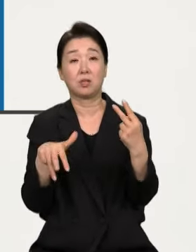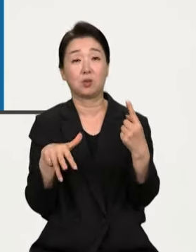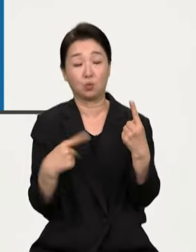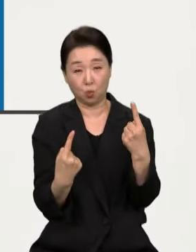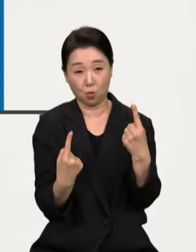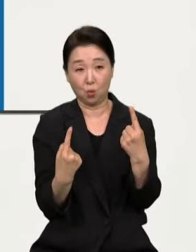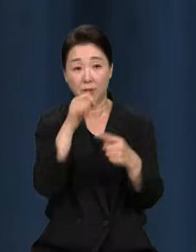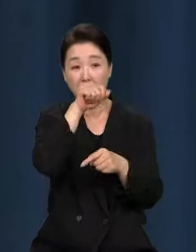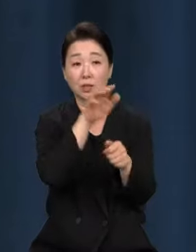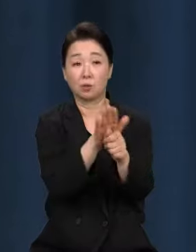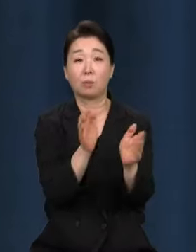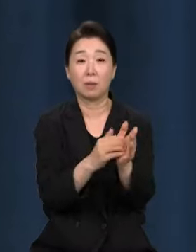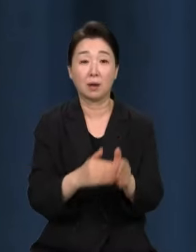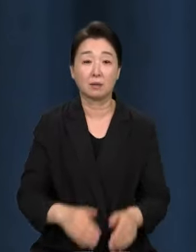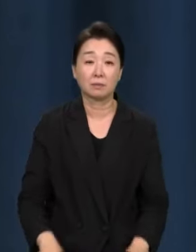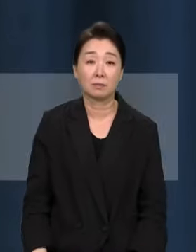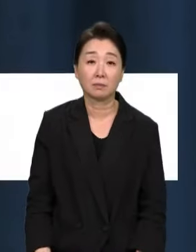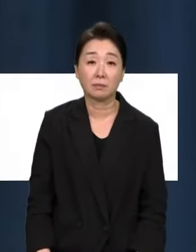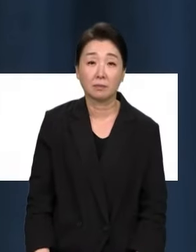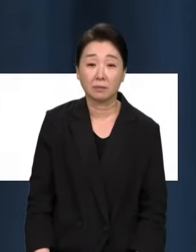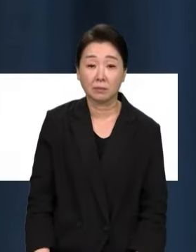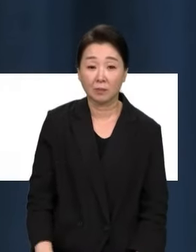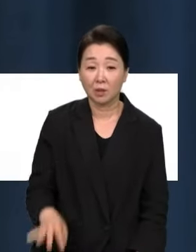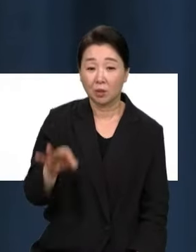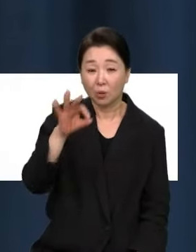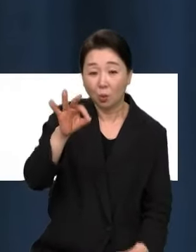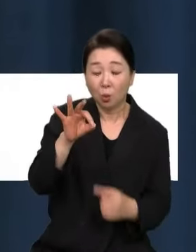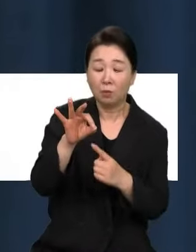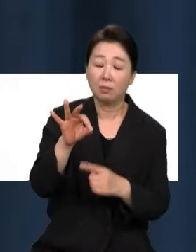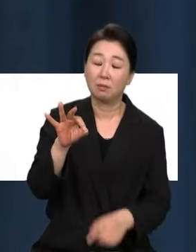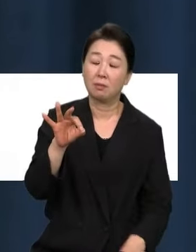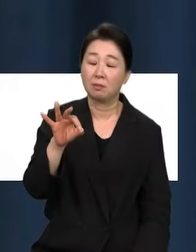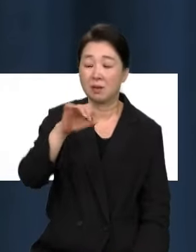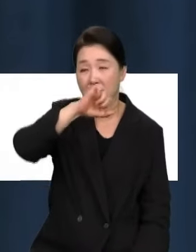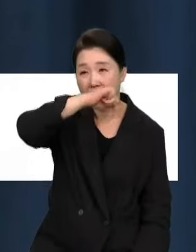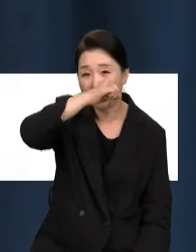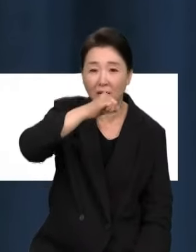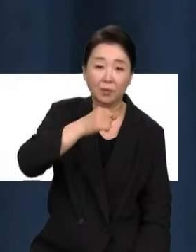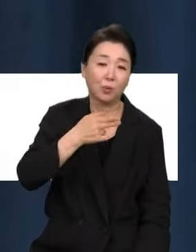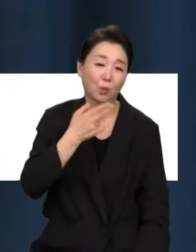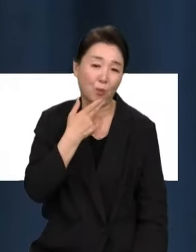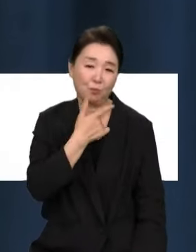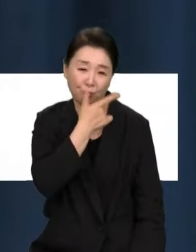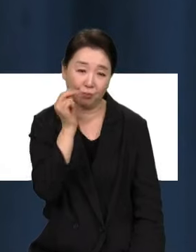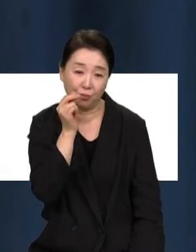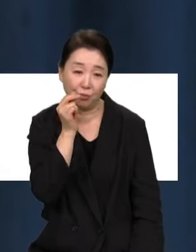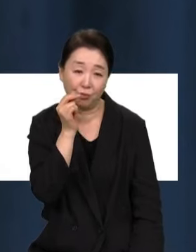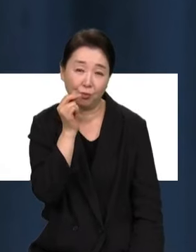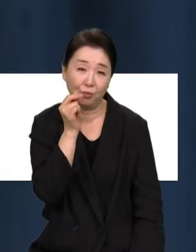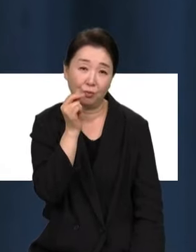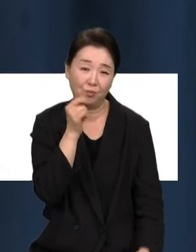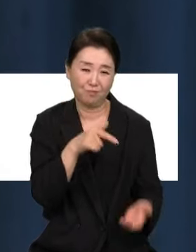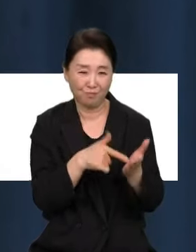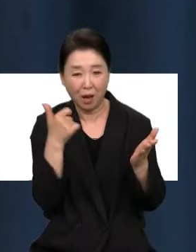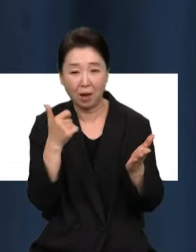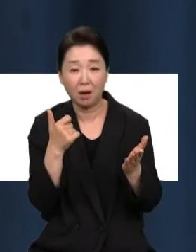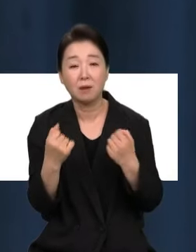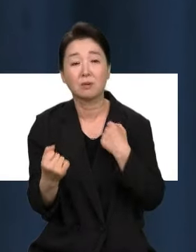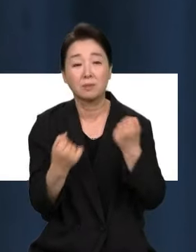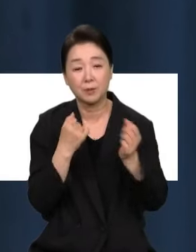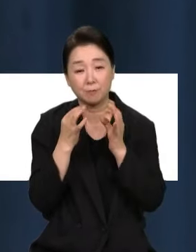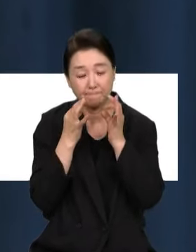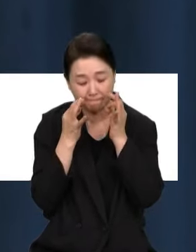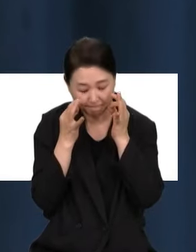등이 편성됐습니다 재정 여력이 정말 없는데도 최선을 다해 큰